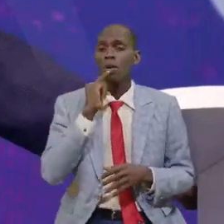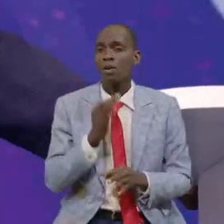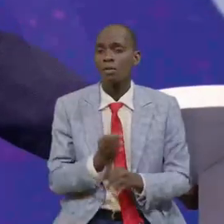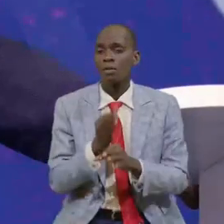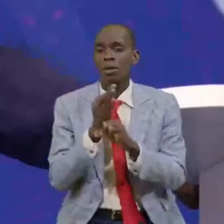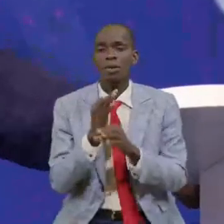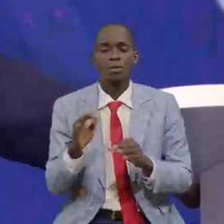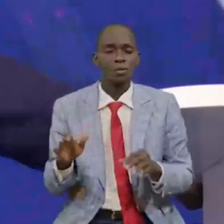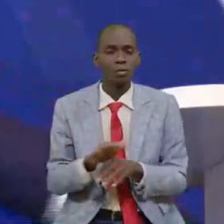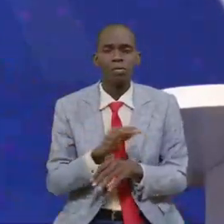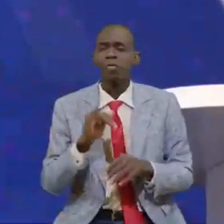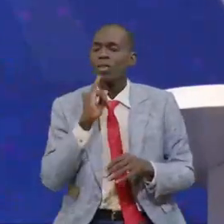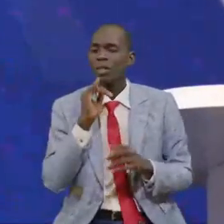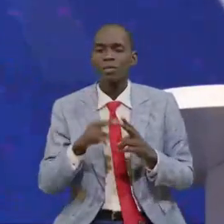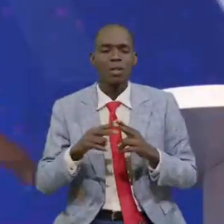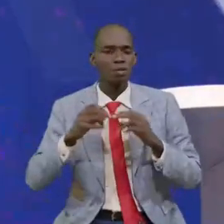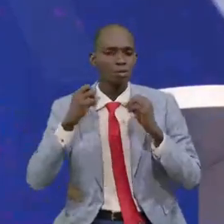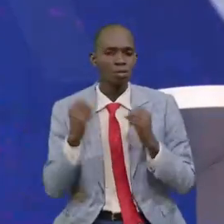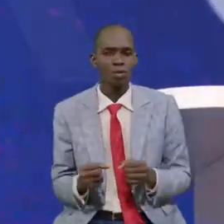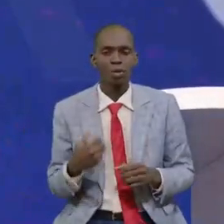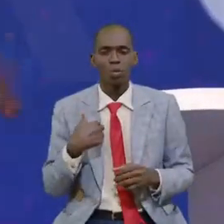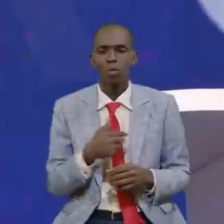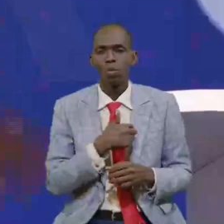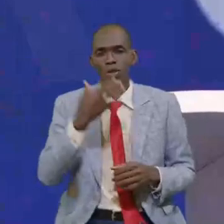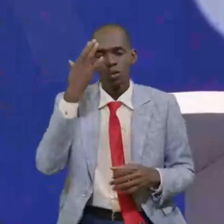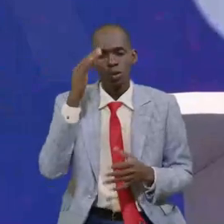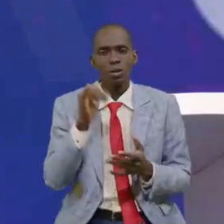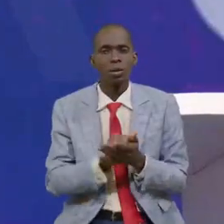ferme, est si solide. Et nous savons que